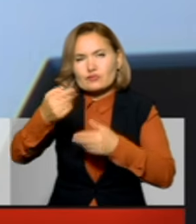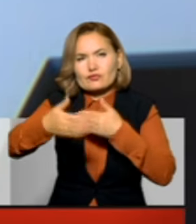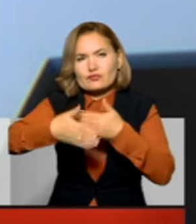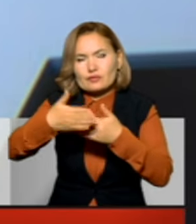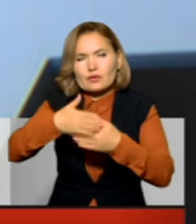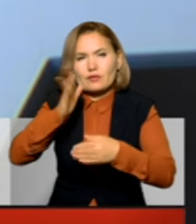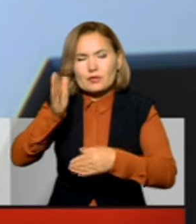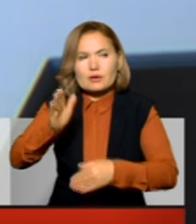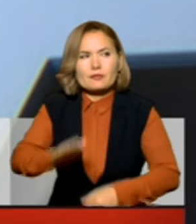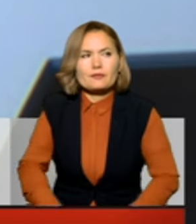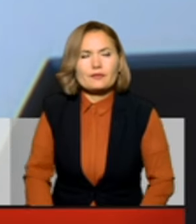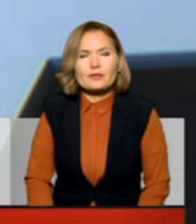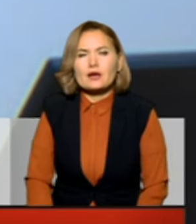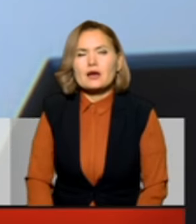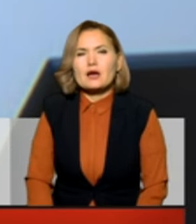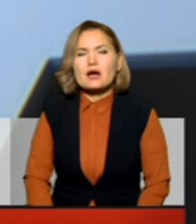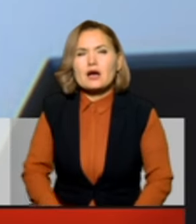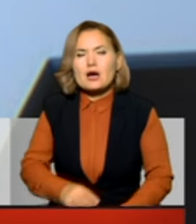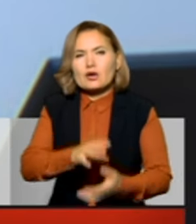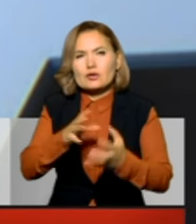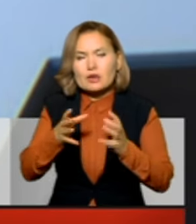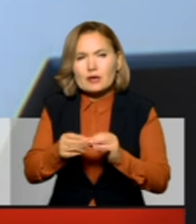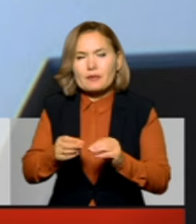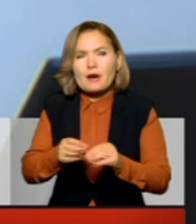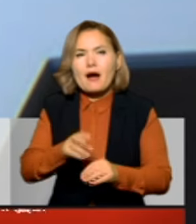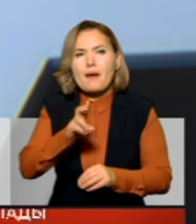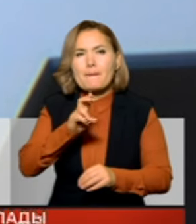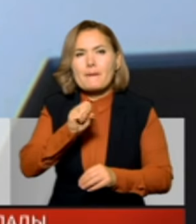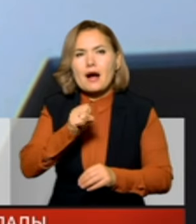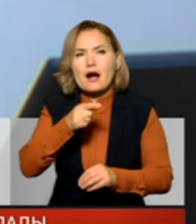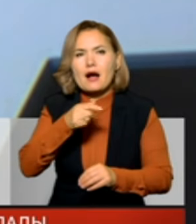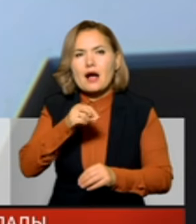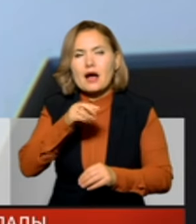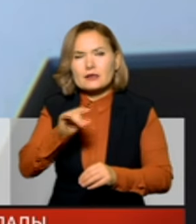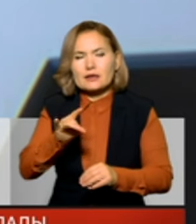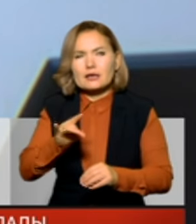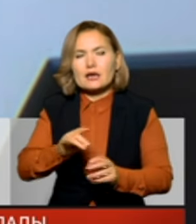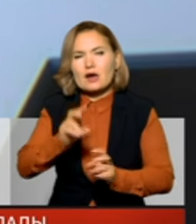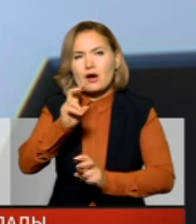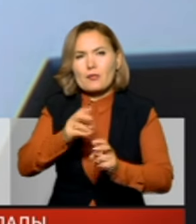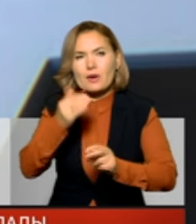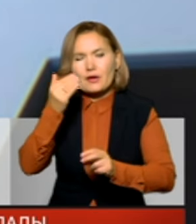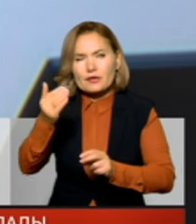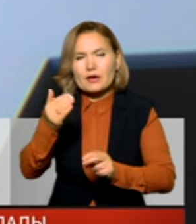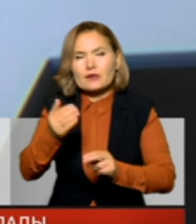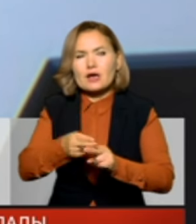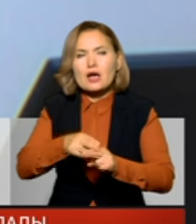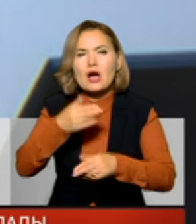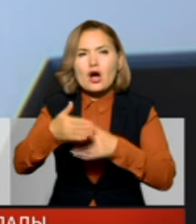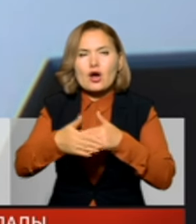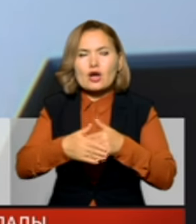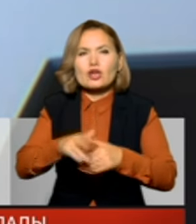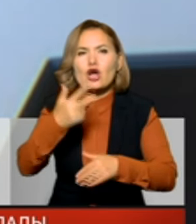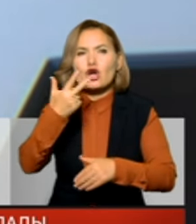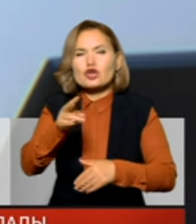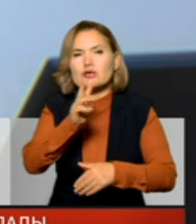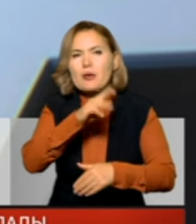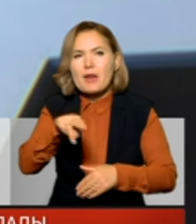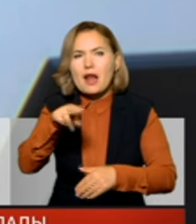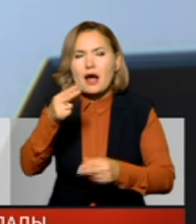ақ Богатырь Комар жауапкершілігі шектеулі серіктестігі алдында 3